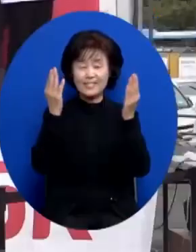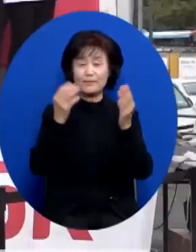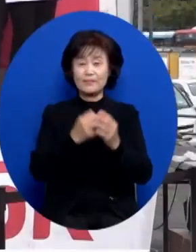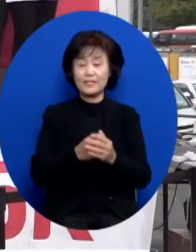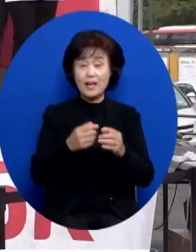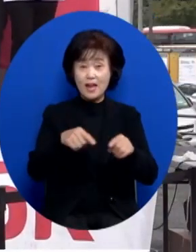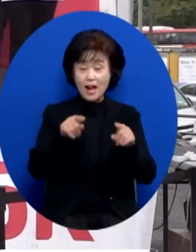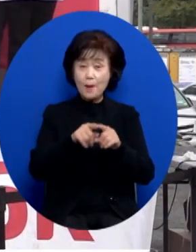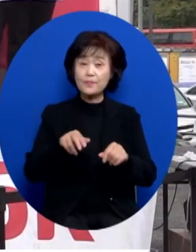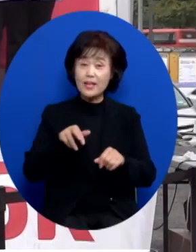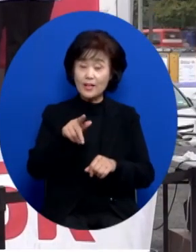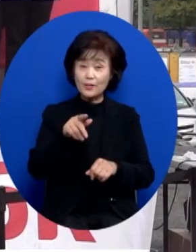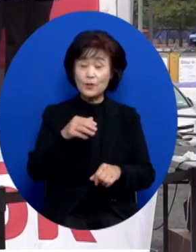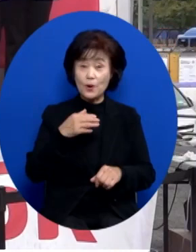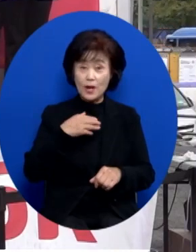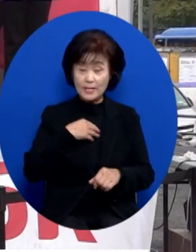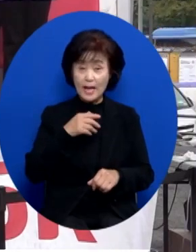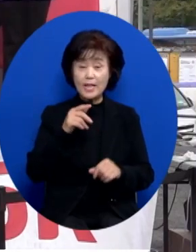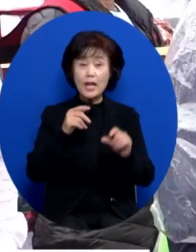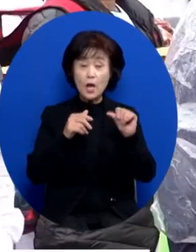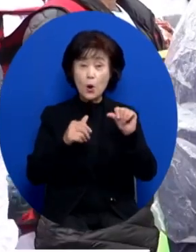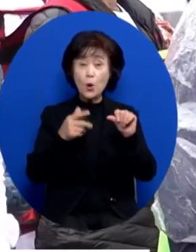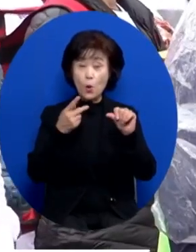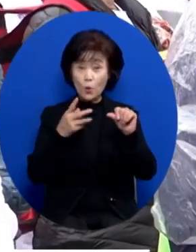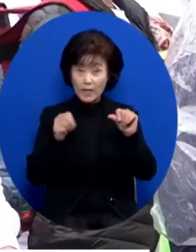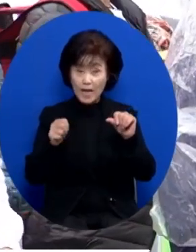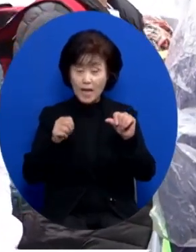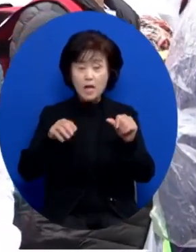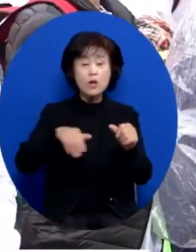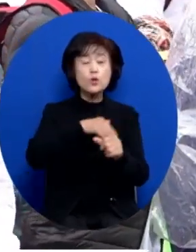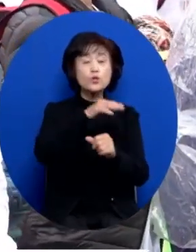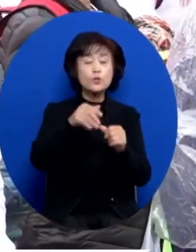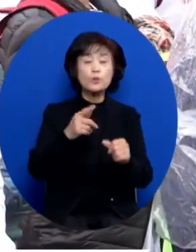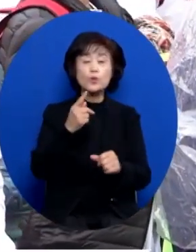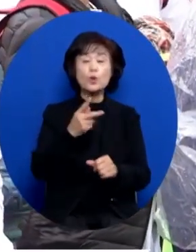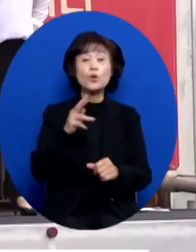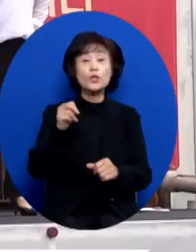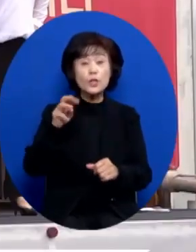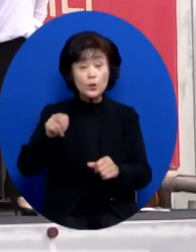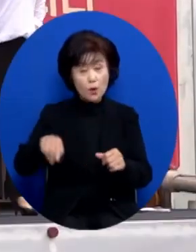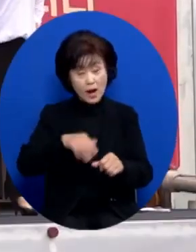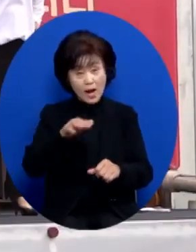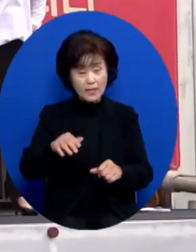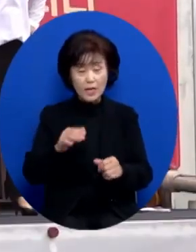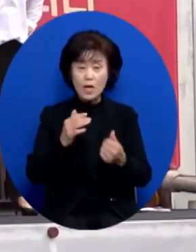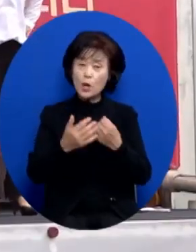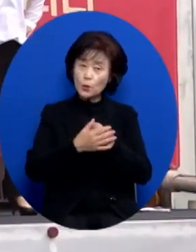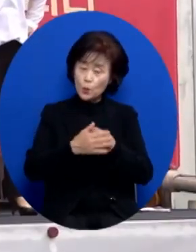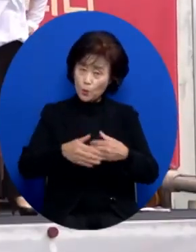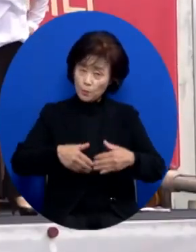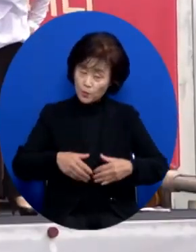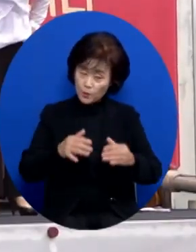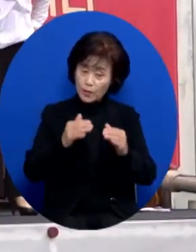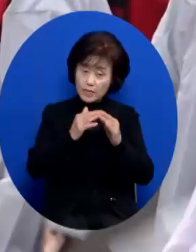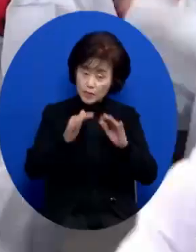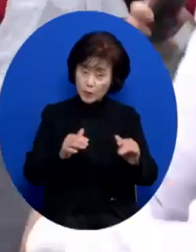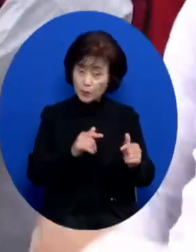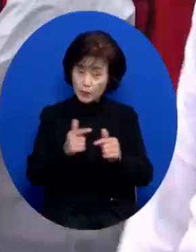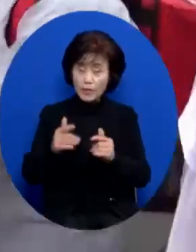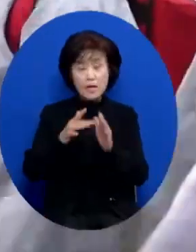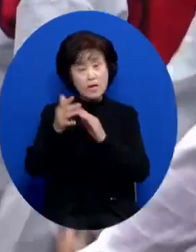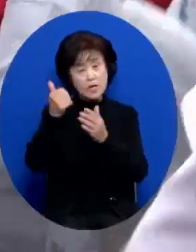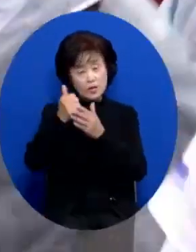함께 걸어요 마이 오케이는 거주지 반경 5km 안에 도움이 필요한 이웃에게 예수님의 4대 사역을